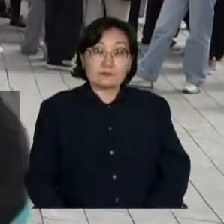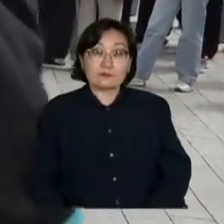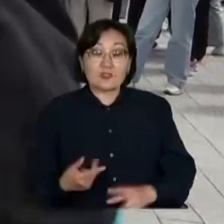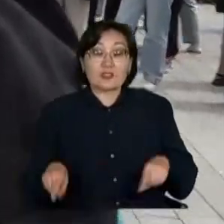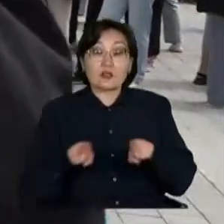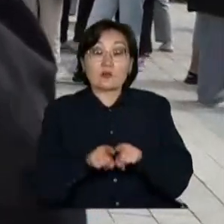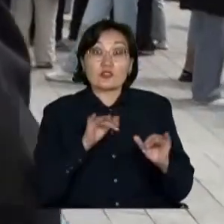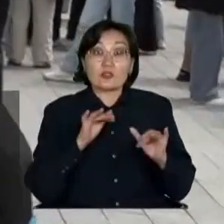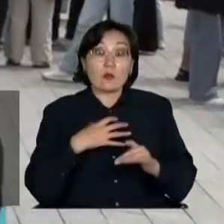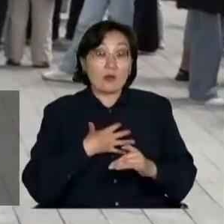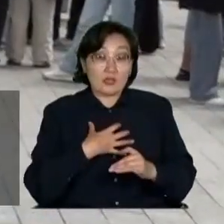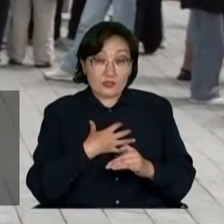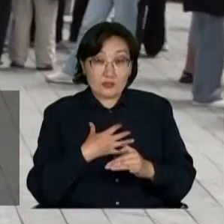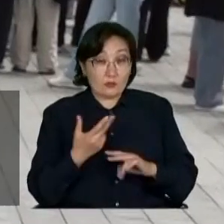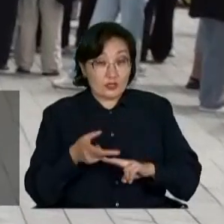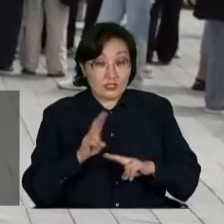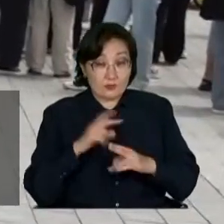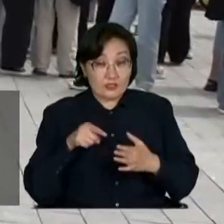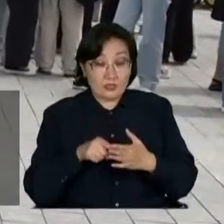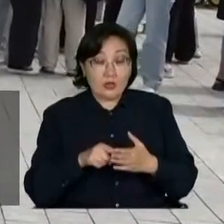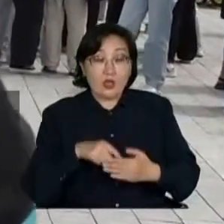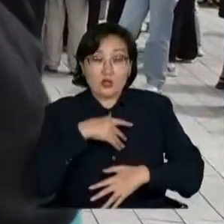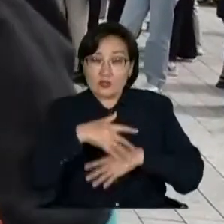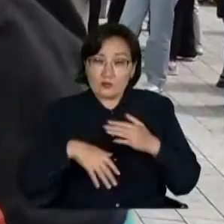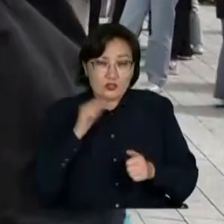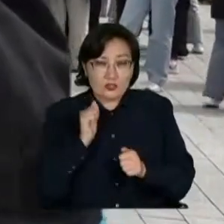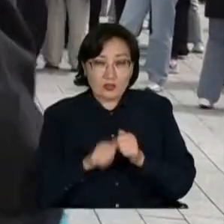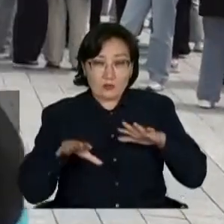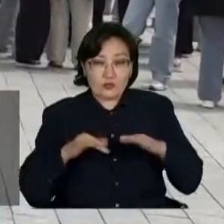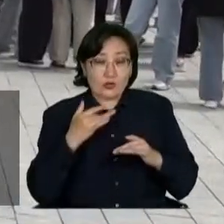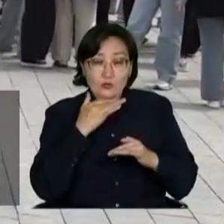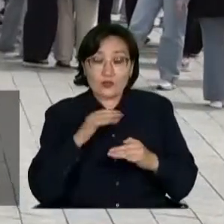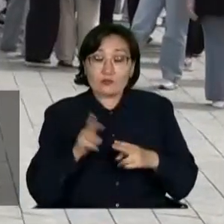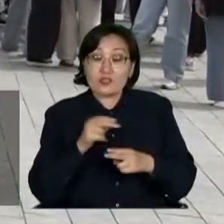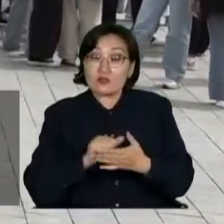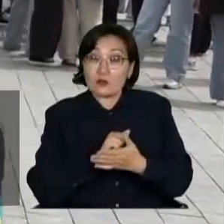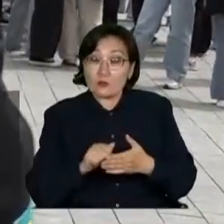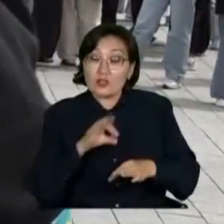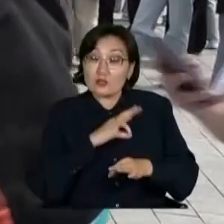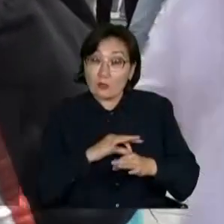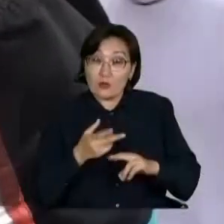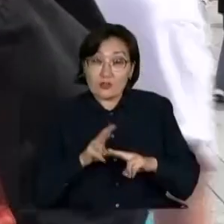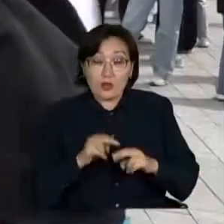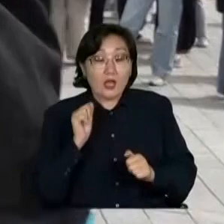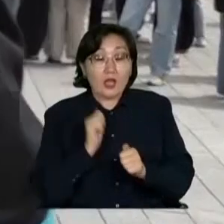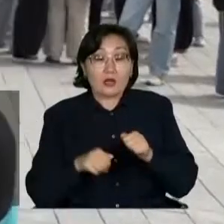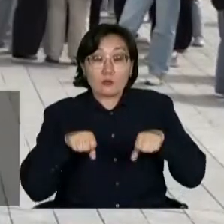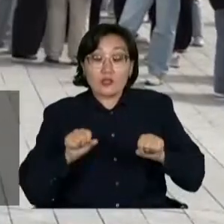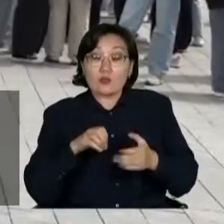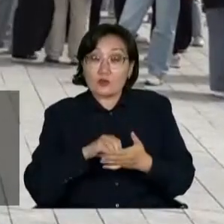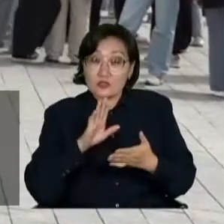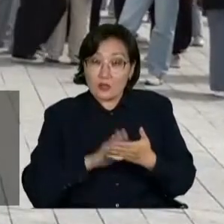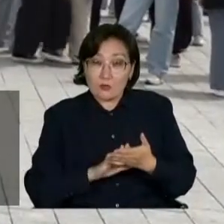Мұндай шаралардың маңызы зор. Себебі қалада тәртіпсіздік жиі байқалады. Көбісі құжатсыз жүреді. Сондықтан мен әр мопедті тіркеуге